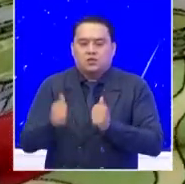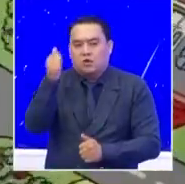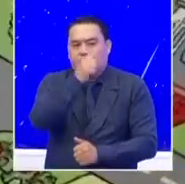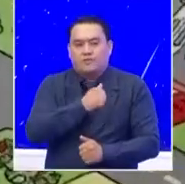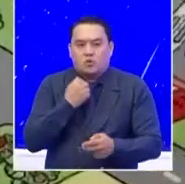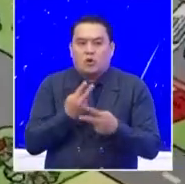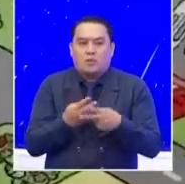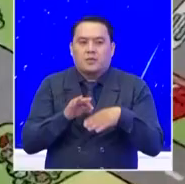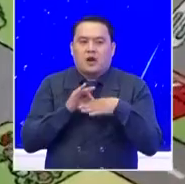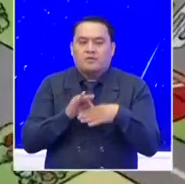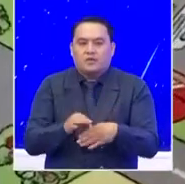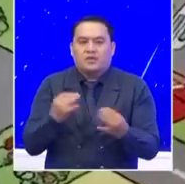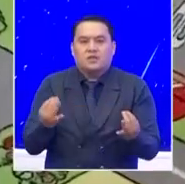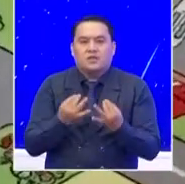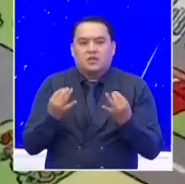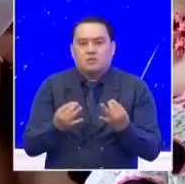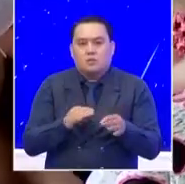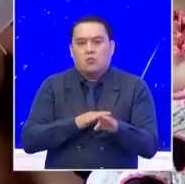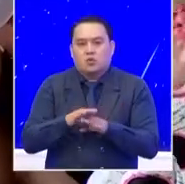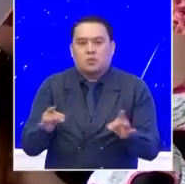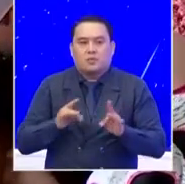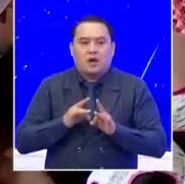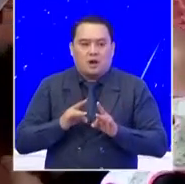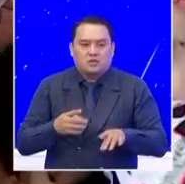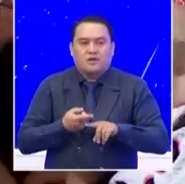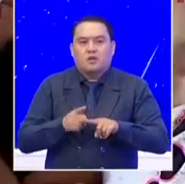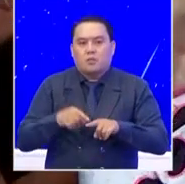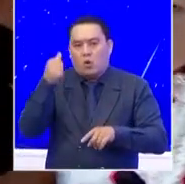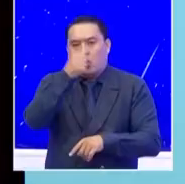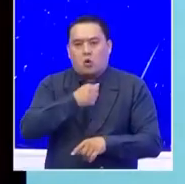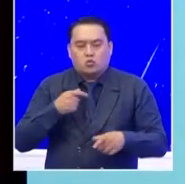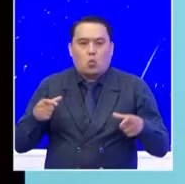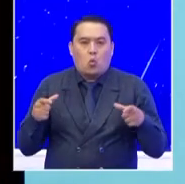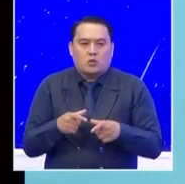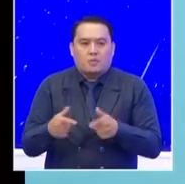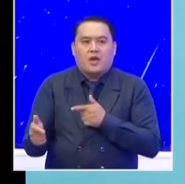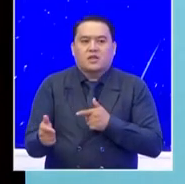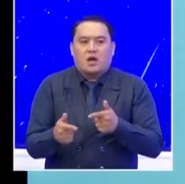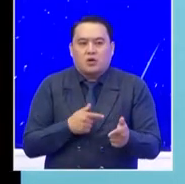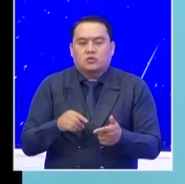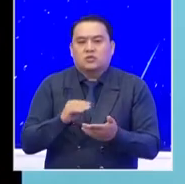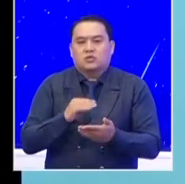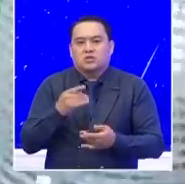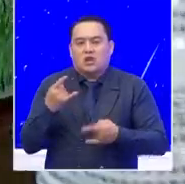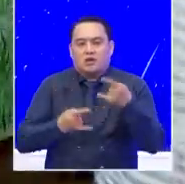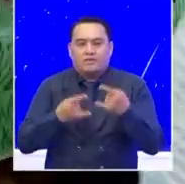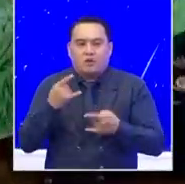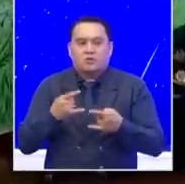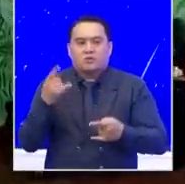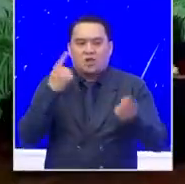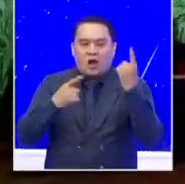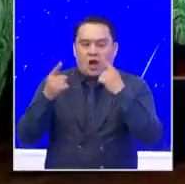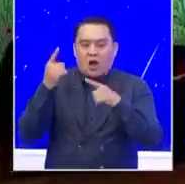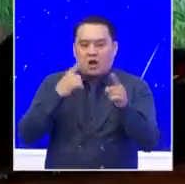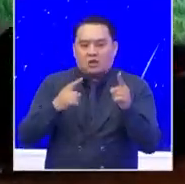в колонии проводят для малышей интересные и насыщенные праздники. В этом году, соблюдая карантин, они подготовили и записали для деток видеосказку. И,